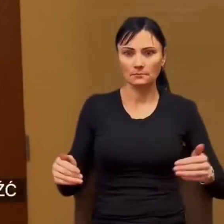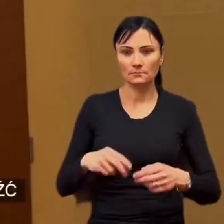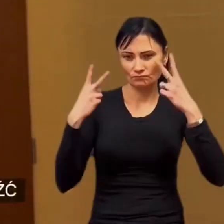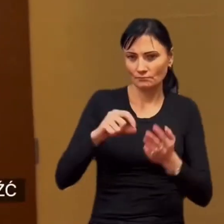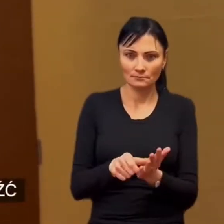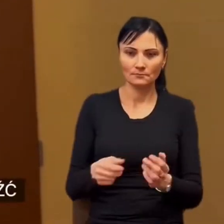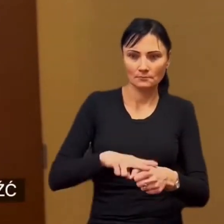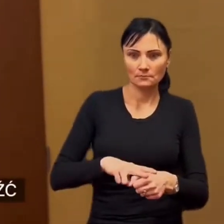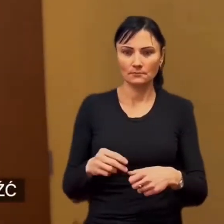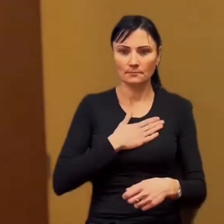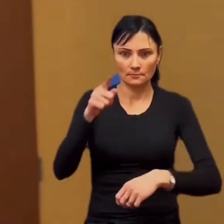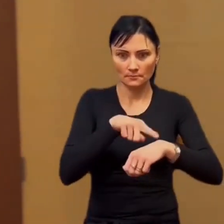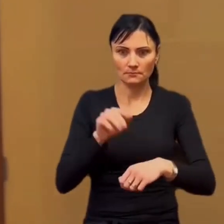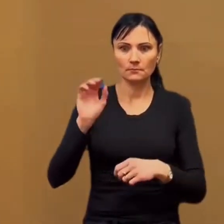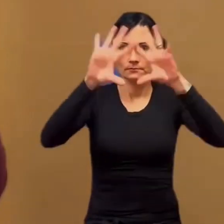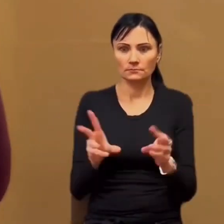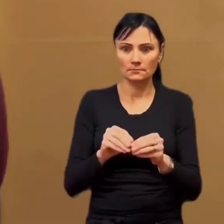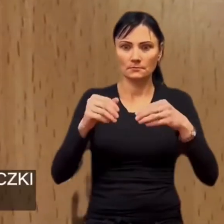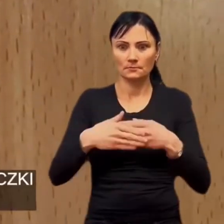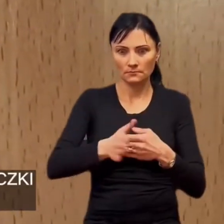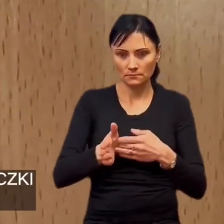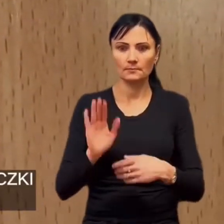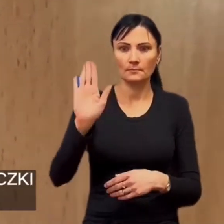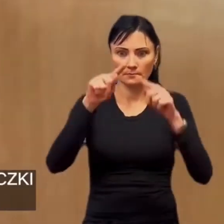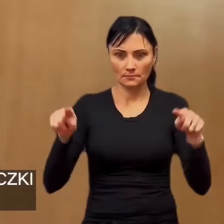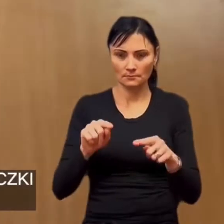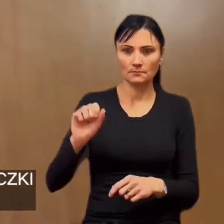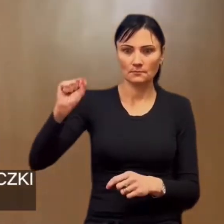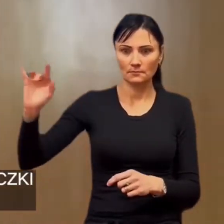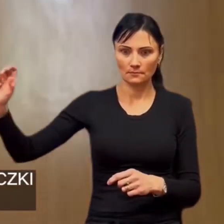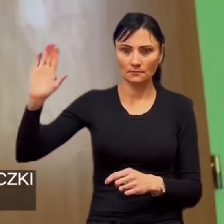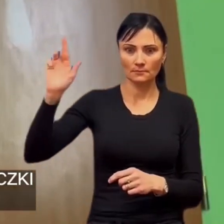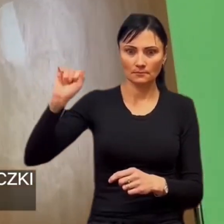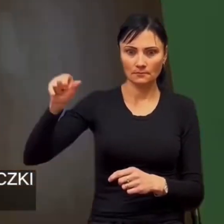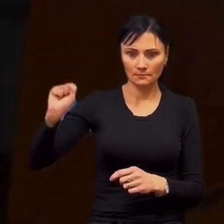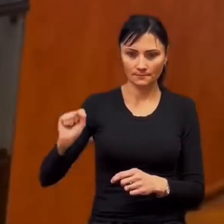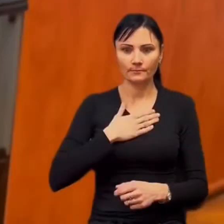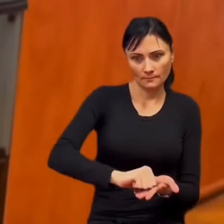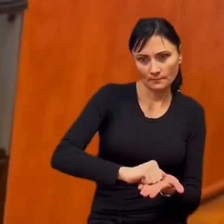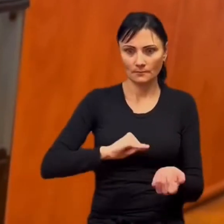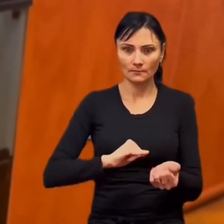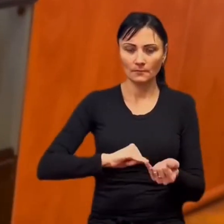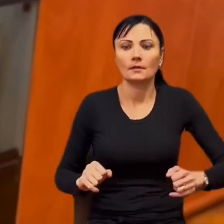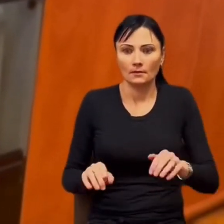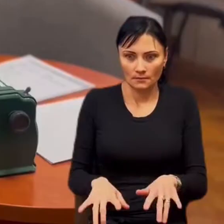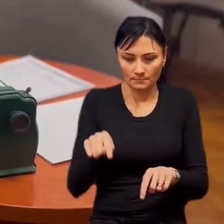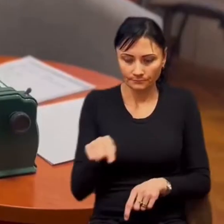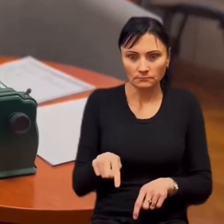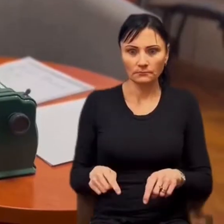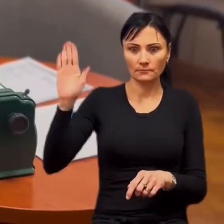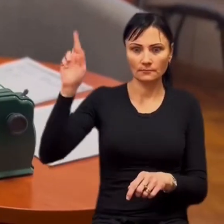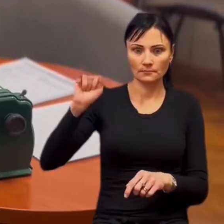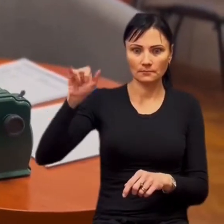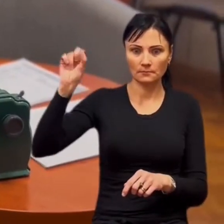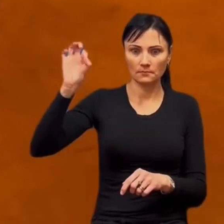szkole z łatwością mogę znaleźć salę, w której mam lekcje, bo wszystkie drzwi posiadają tabliczki w alfabecie Braille. Korzystam także z drukarki,